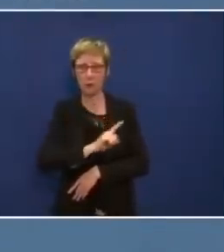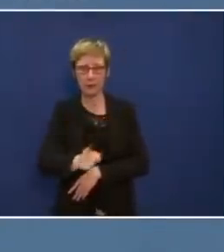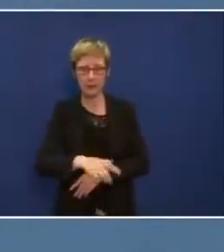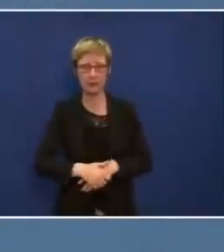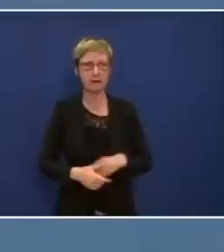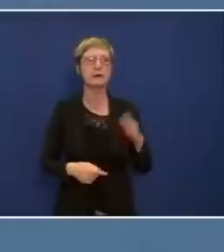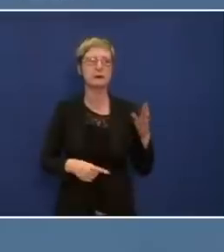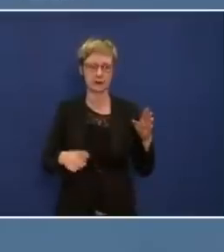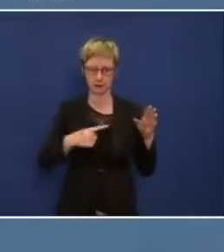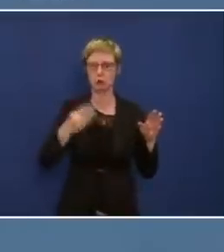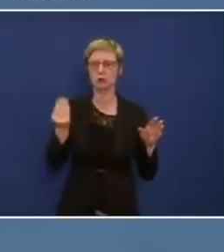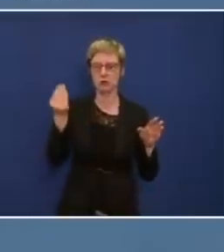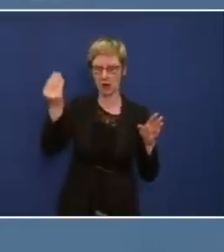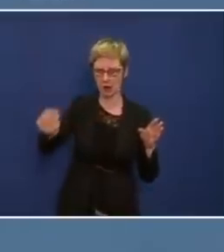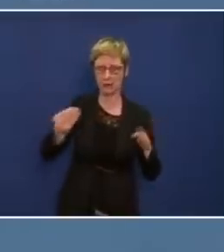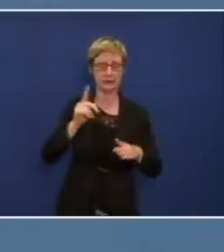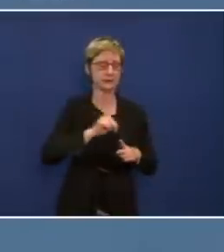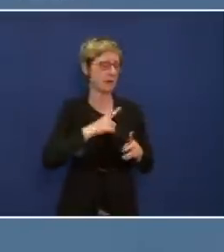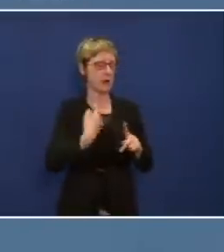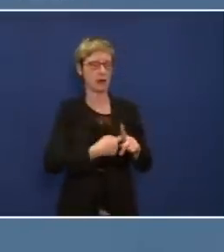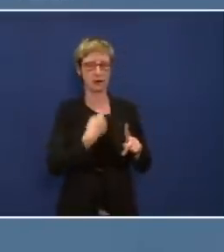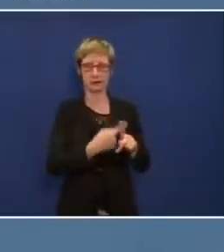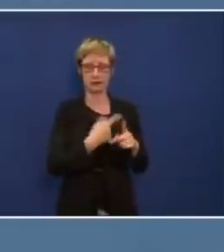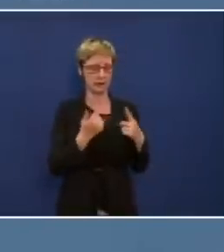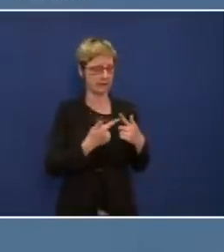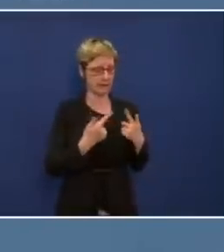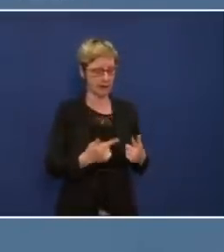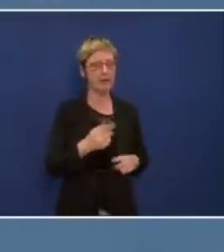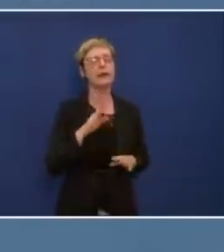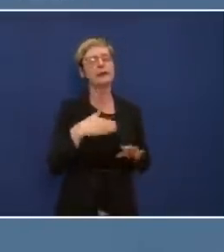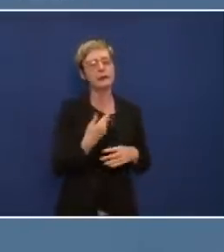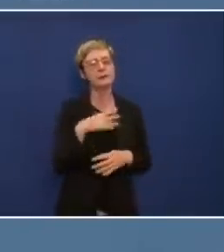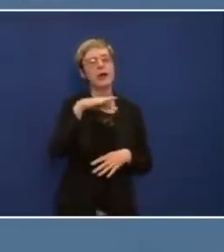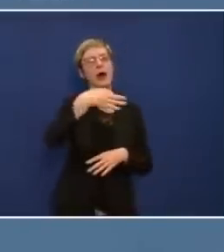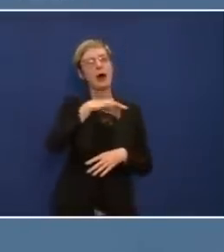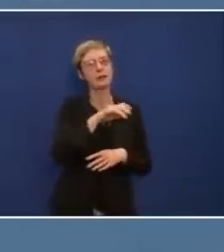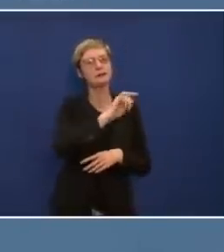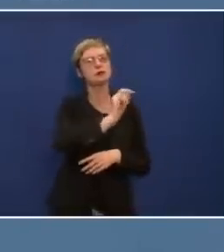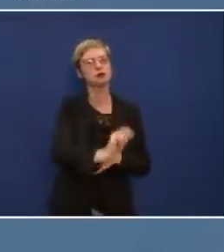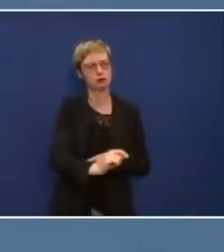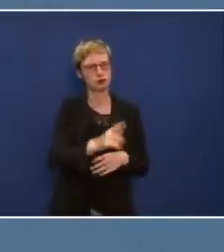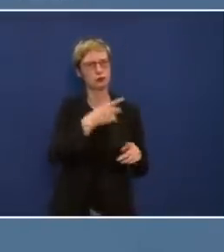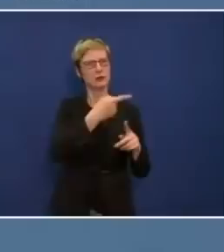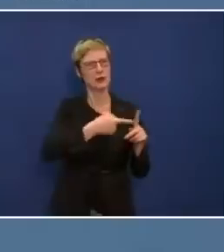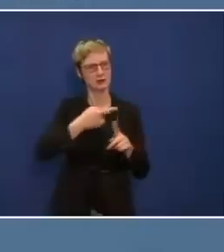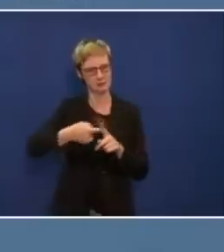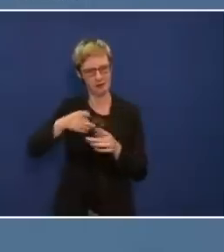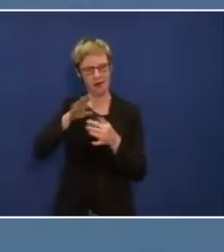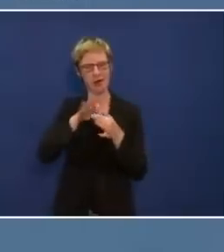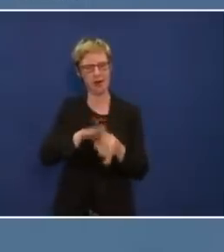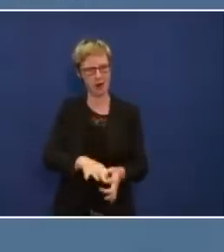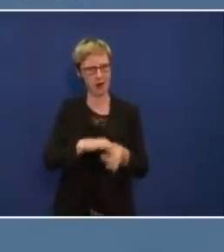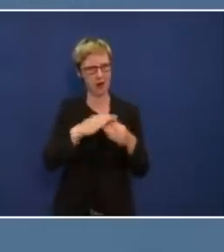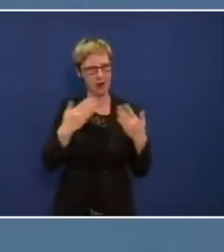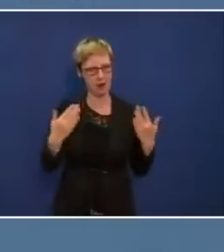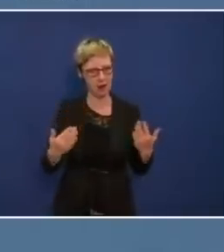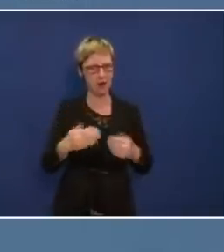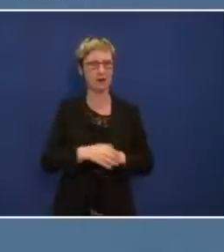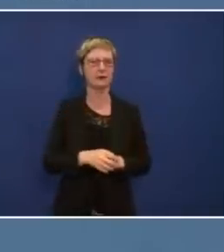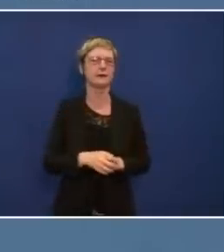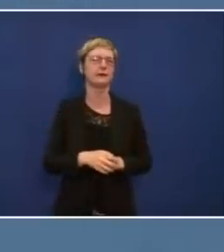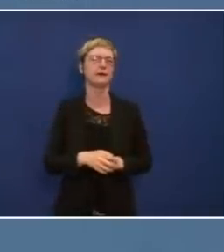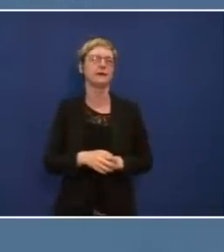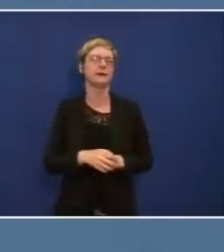Tat nachreichen. Mir liegen solche Zahlen nicht vor. Es gibt vereinzelte Studien zu dieser Frage, die darauf hindeuten, dass